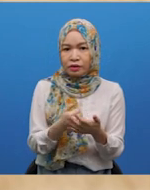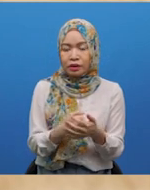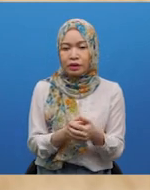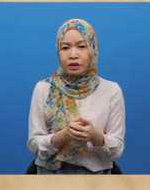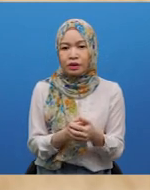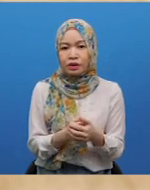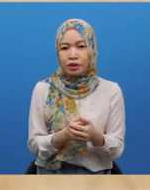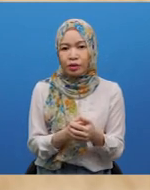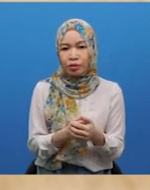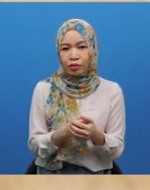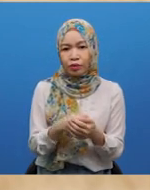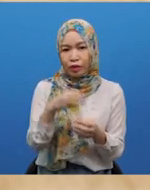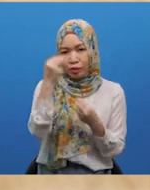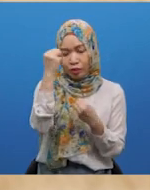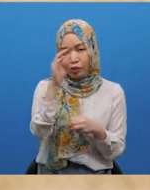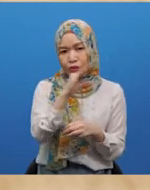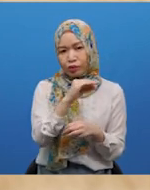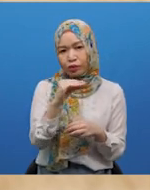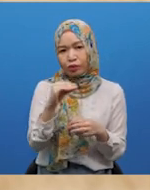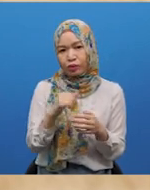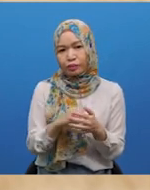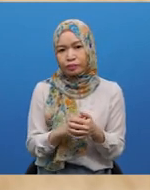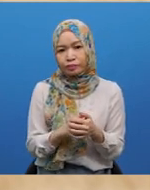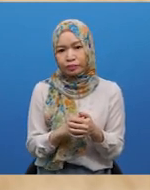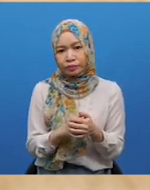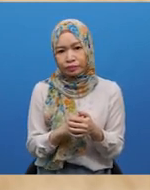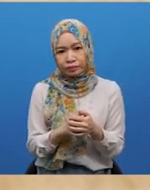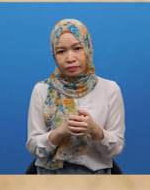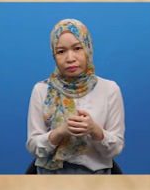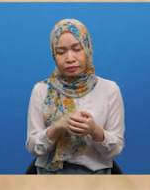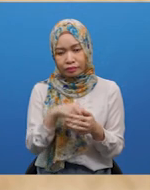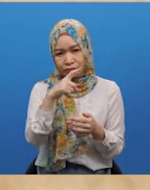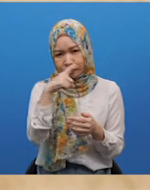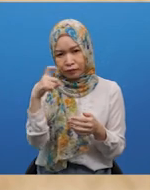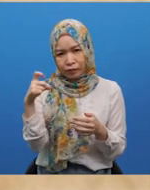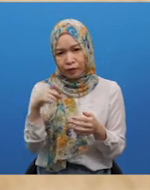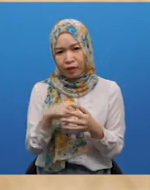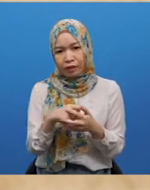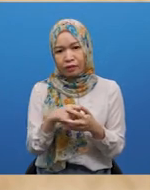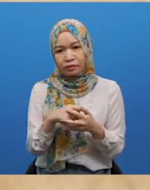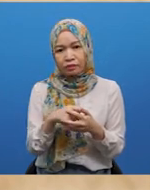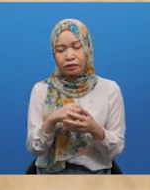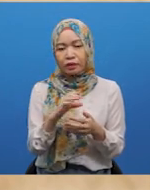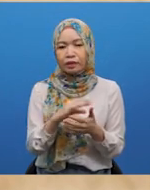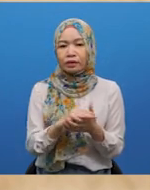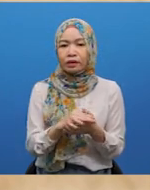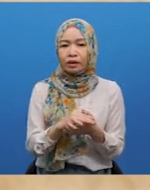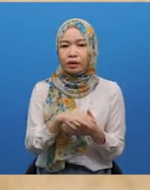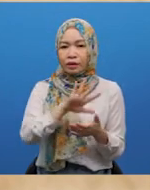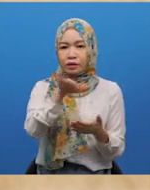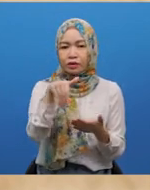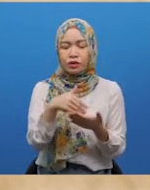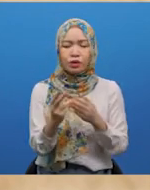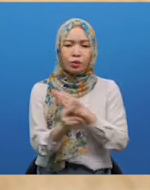gempar seperti perang. Bertitah baginda raja